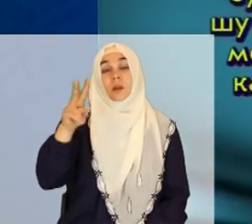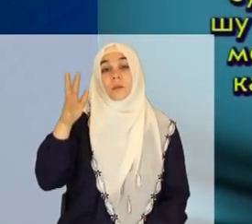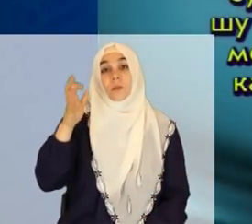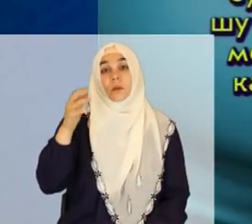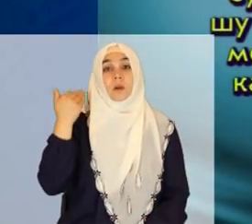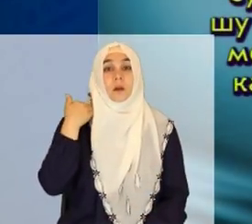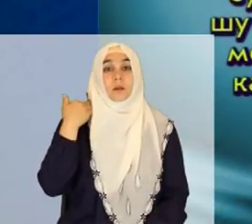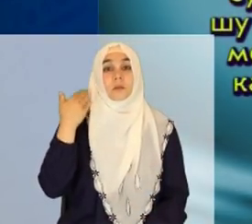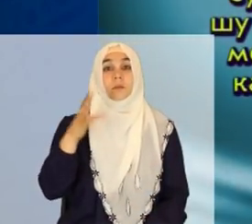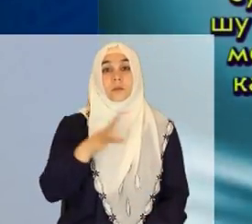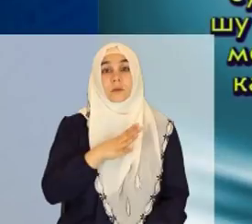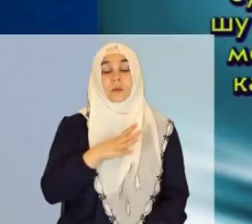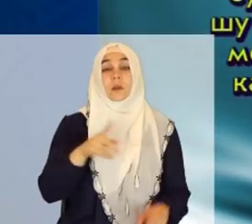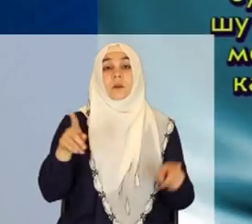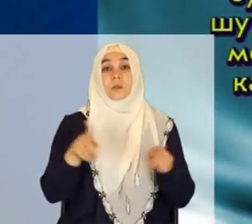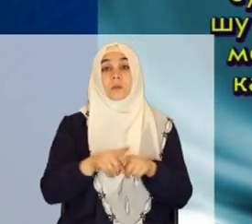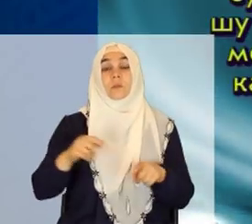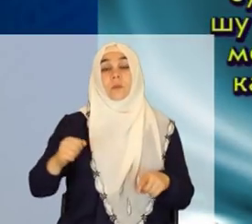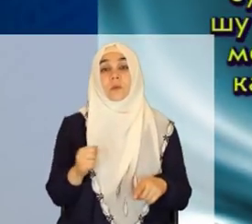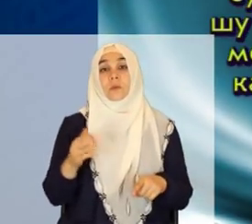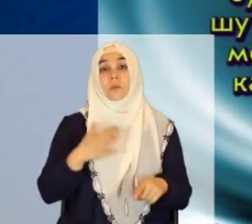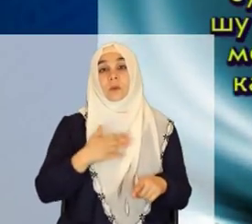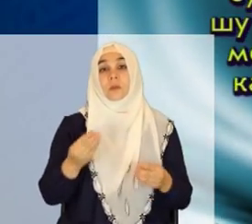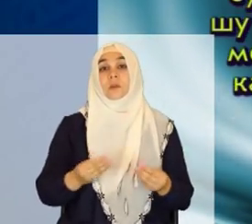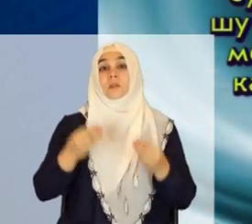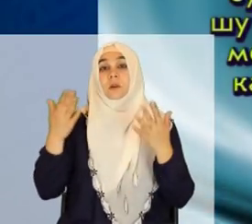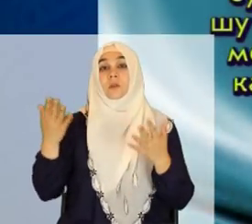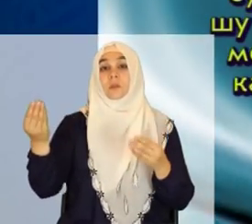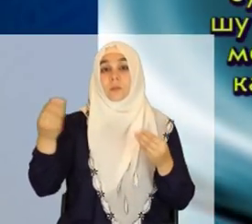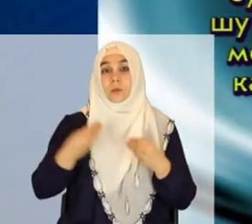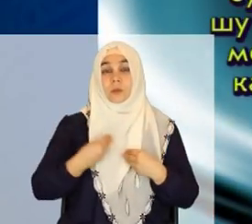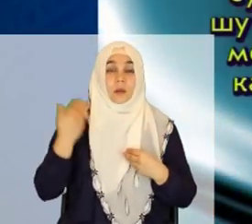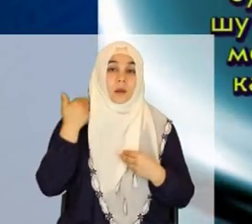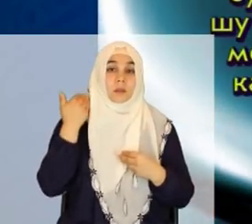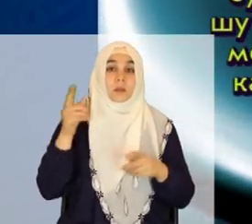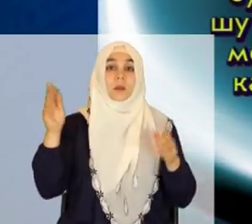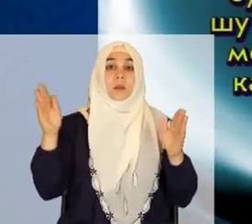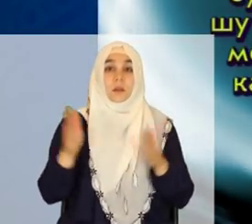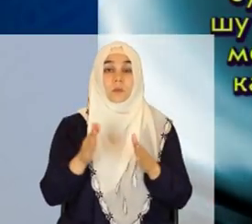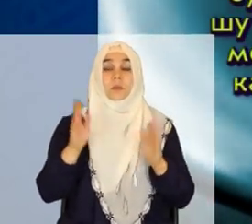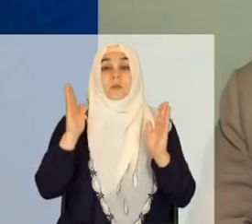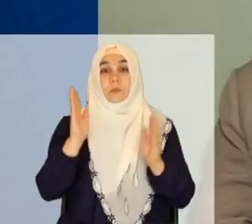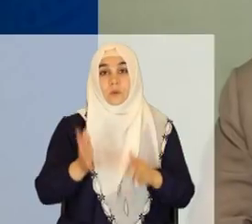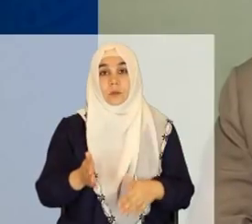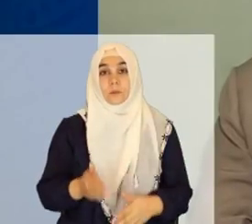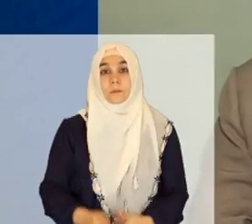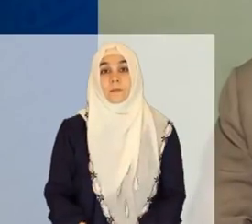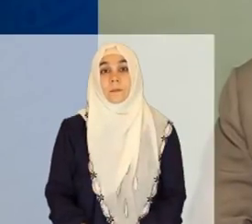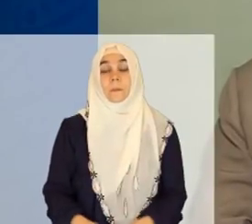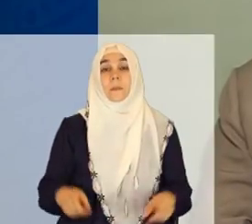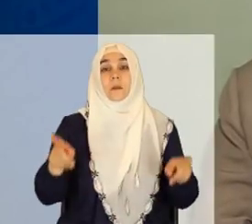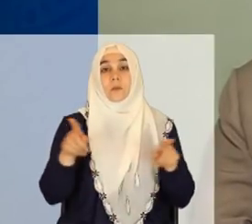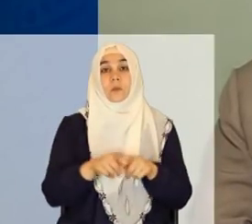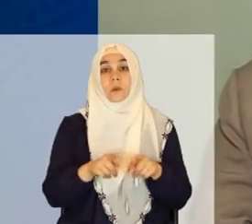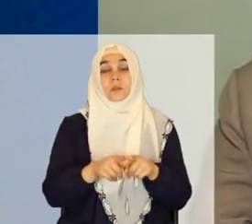so'm qarzman. Ana shu birodarim zakotidan menga berib, qarzimni kamaytirsa bo'ladimi? Bu yerda